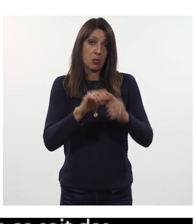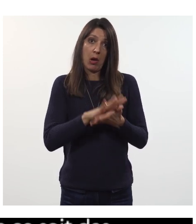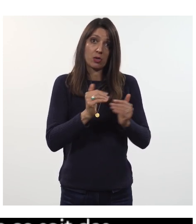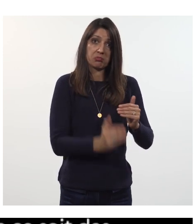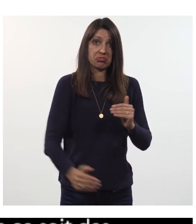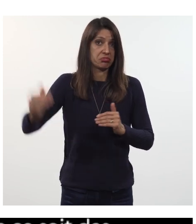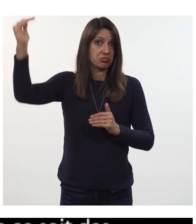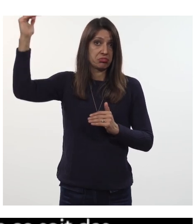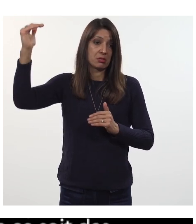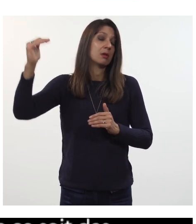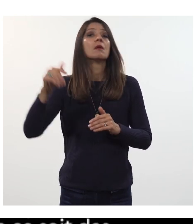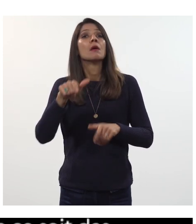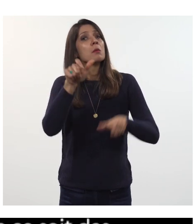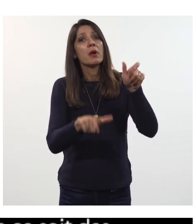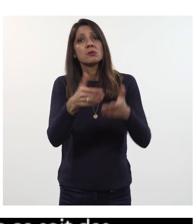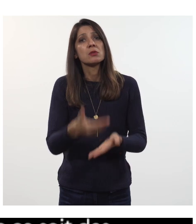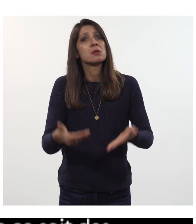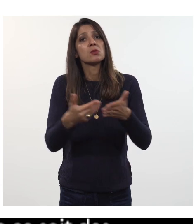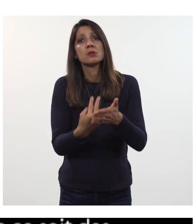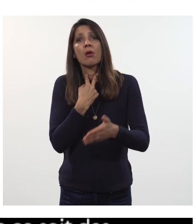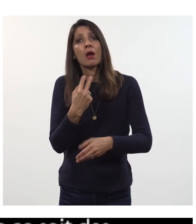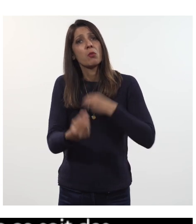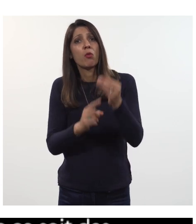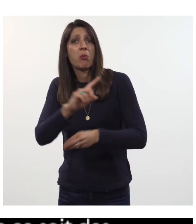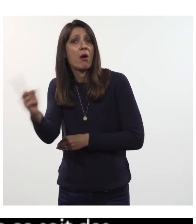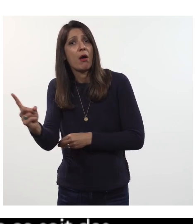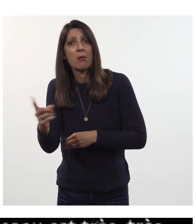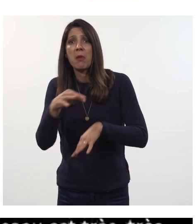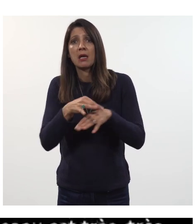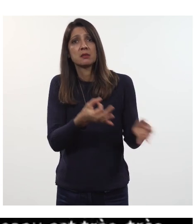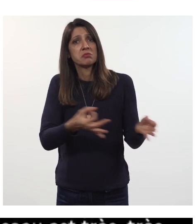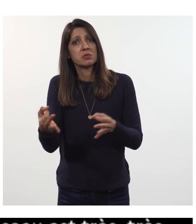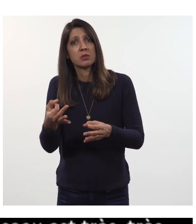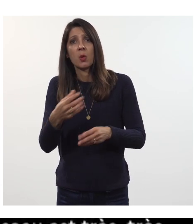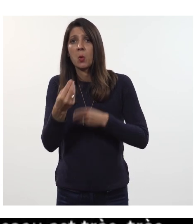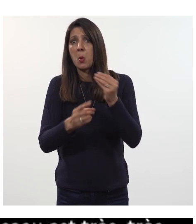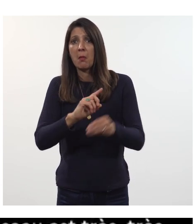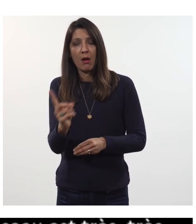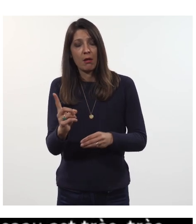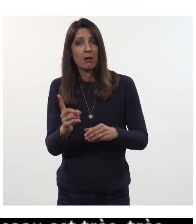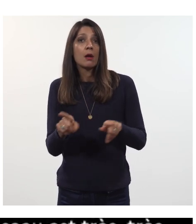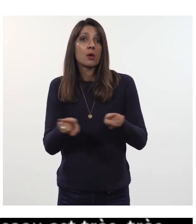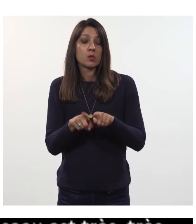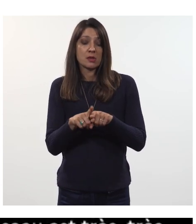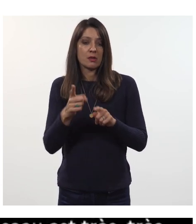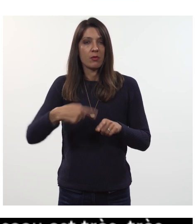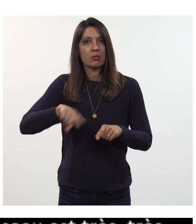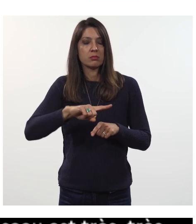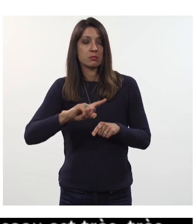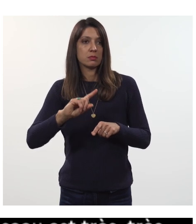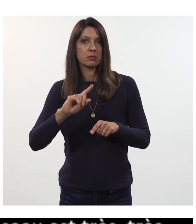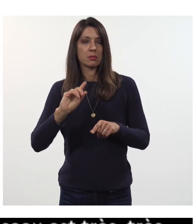en situation avec ou sans pathologie chronique, hein. Et puis pour participer, bien sûr, à cette prise de conscience